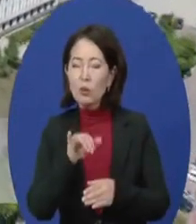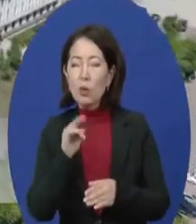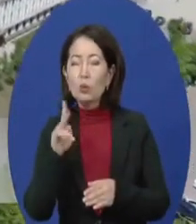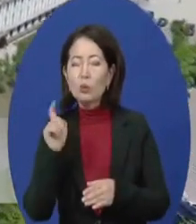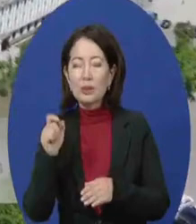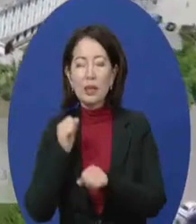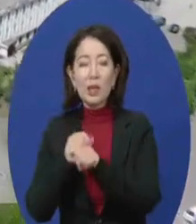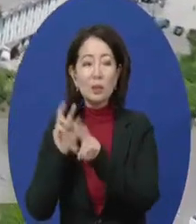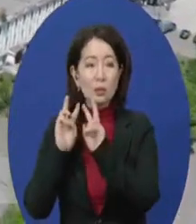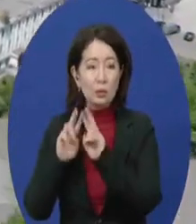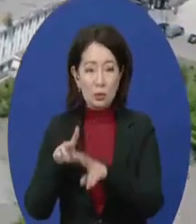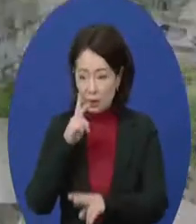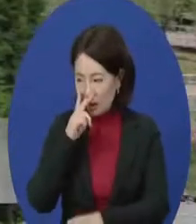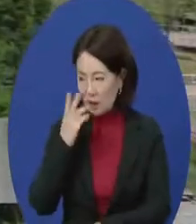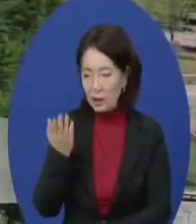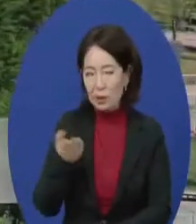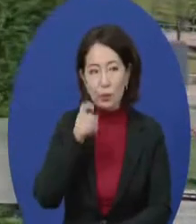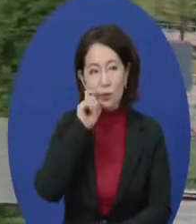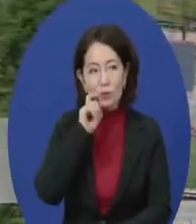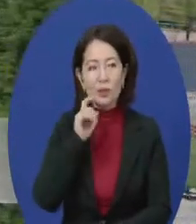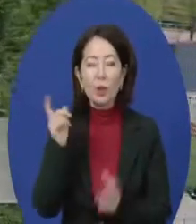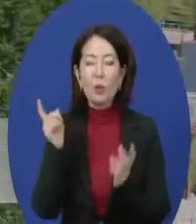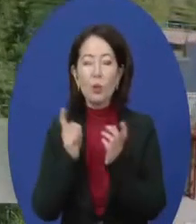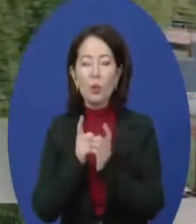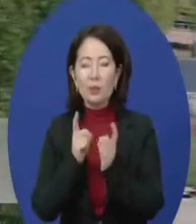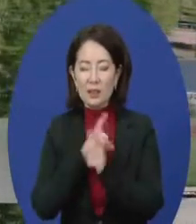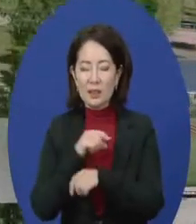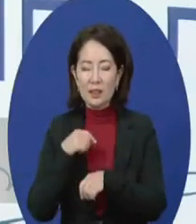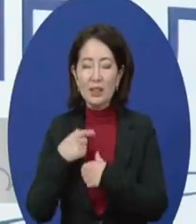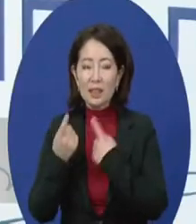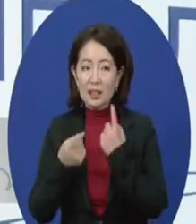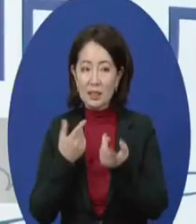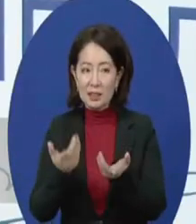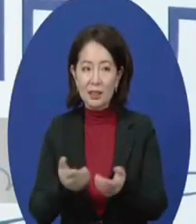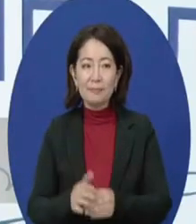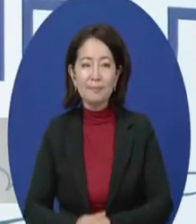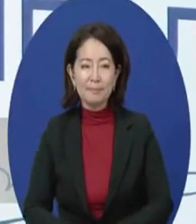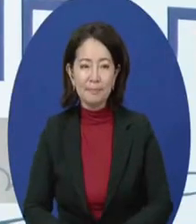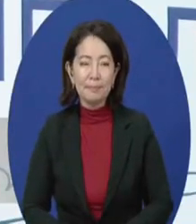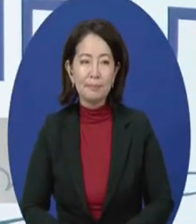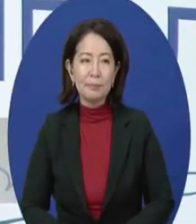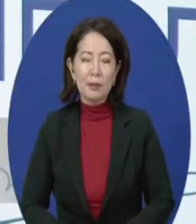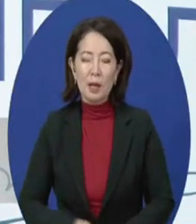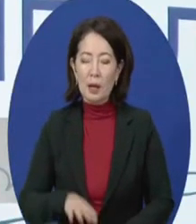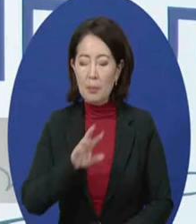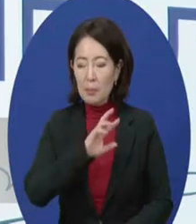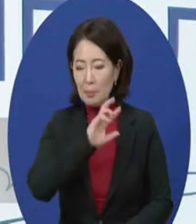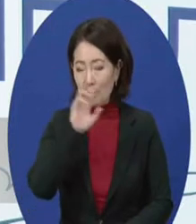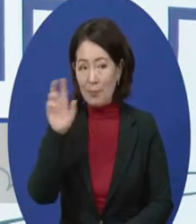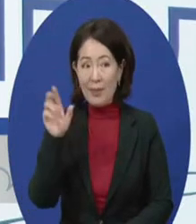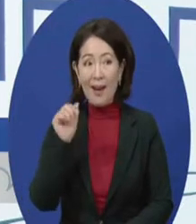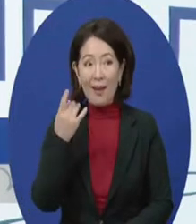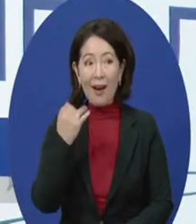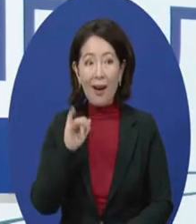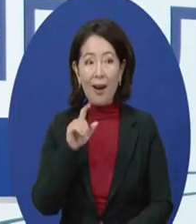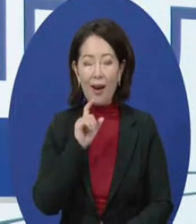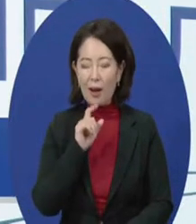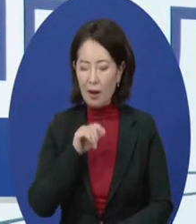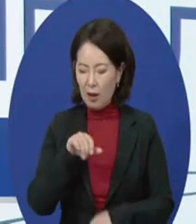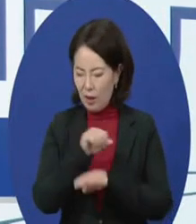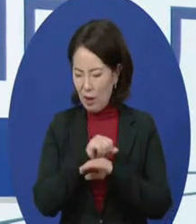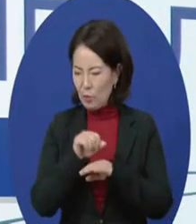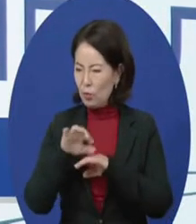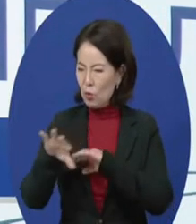хөрөлсөхийн ажлын үргэлжлэлийг харахыг хүсэж байгаагаа уулзалтанд ирсэн иргэд хэлж байлаа. Хангачууд төдийгүй Монголын маань хүн амал малын